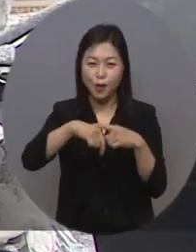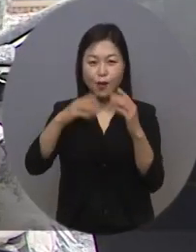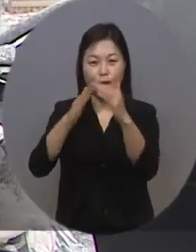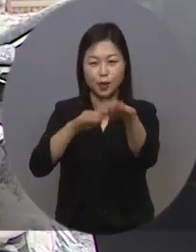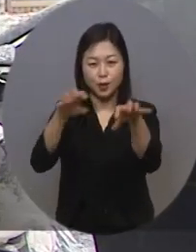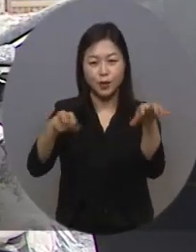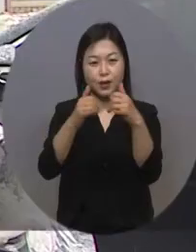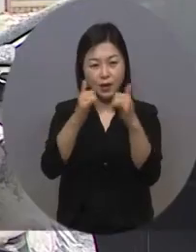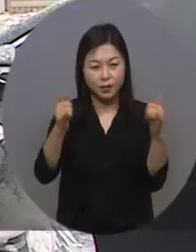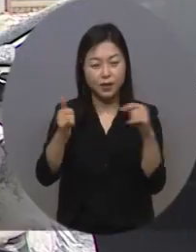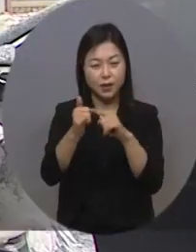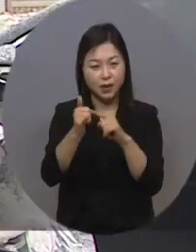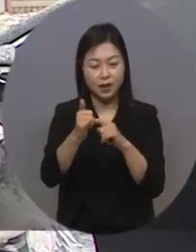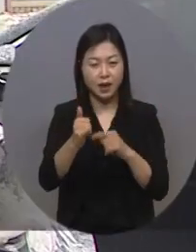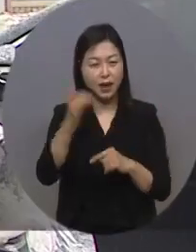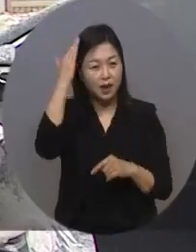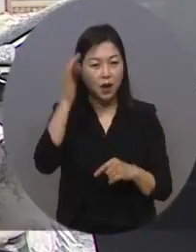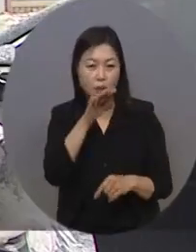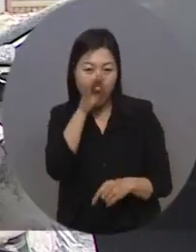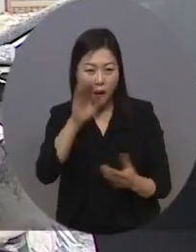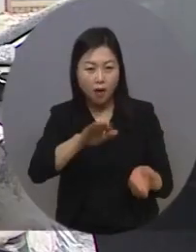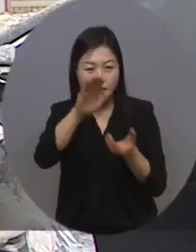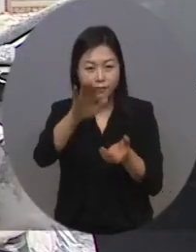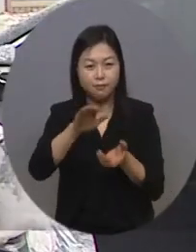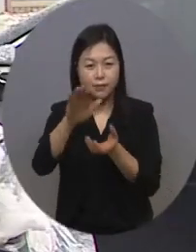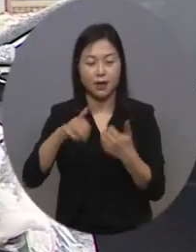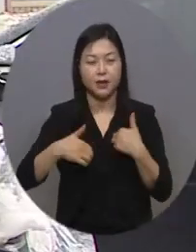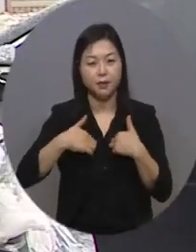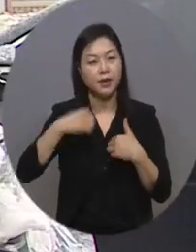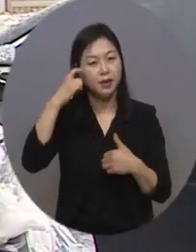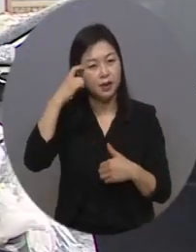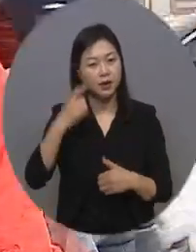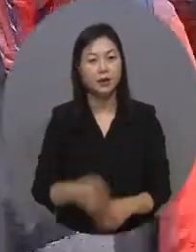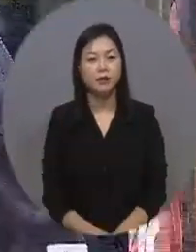이웃분들께 이런 연탄을 나눠드릴 수 있어서 너무너무 기쁘다고 생각하고 있습니다.